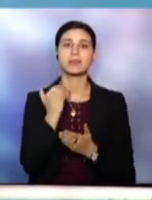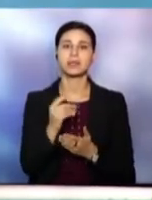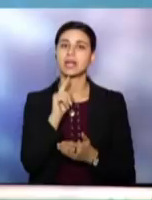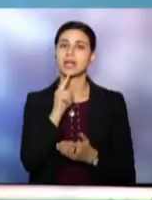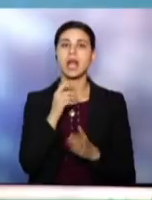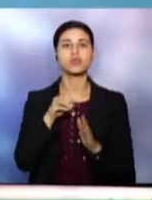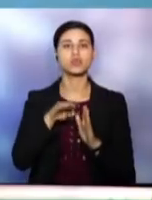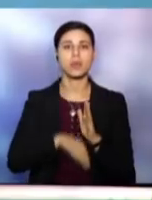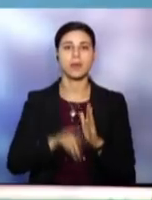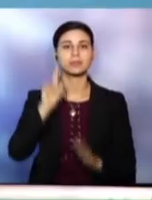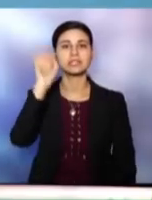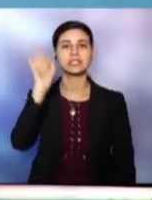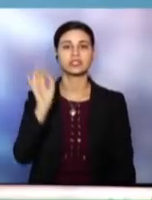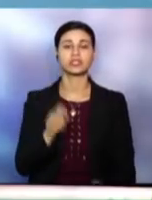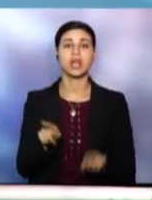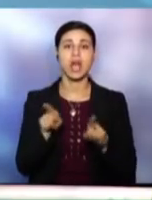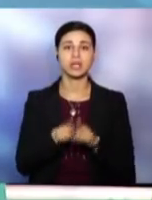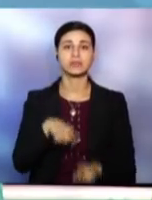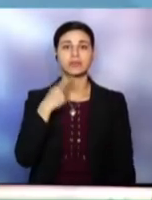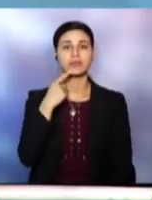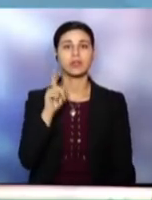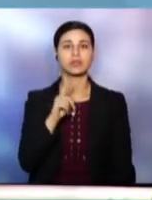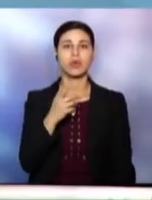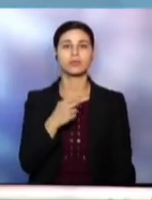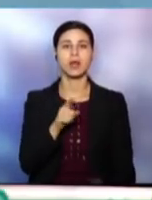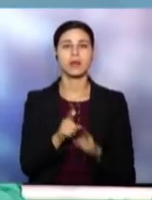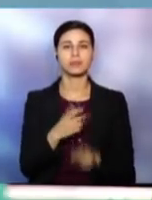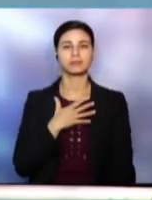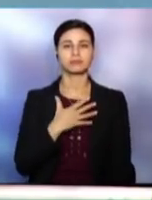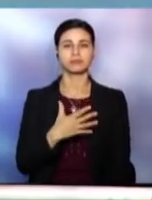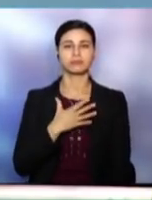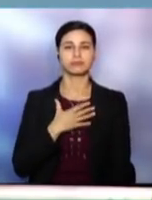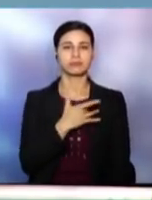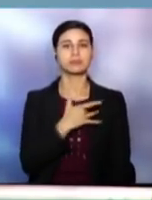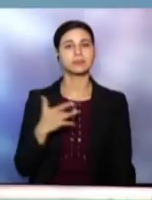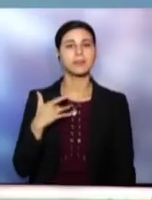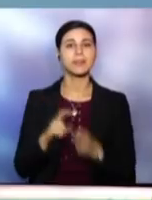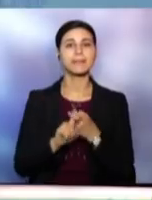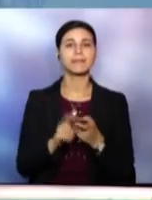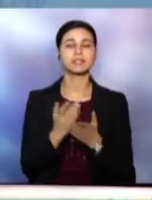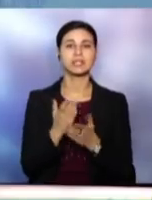გართულებების სიხშირე. ასევე ვთქვათ ის, რომ სასუნთქი სისტემის ინფექციები არის ძალიან ხშირი,